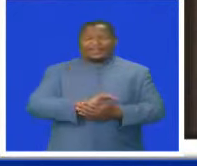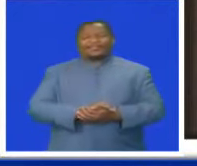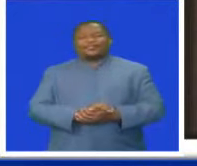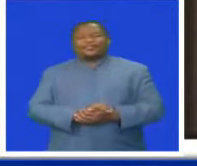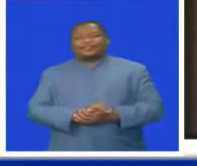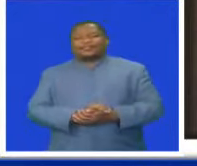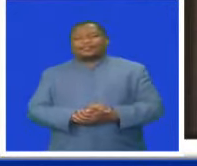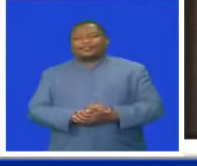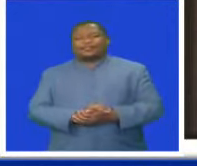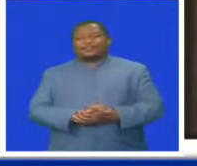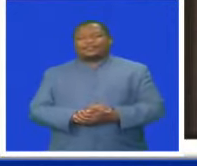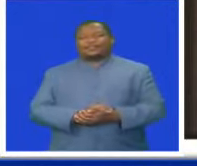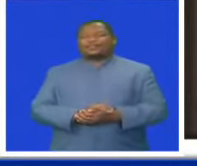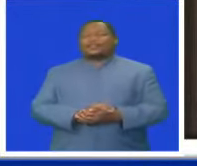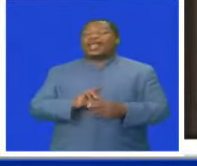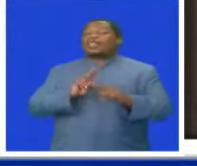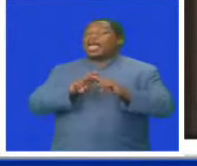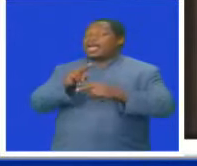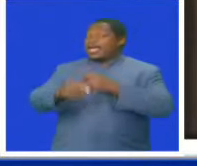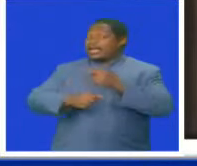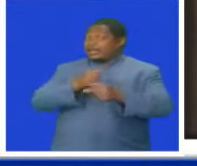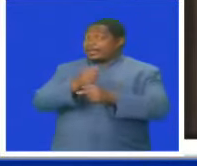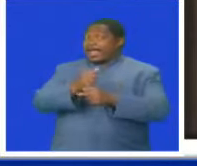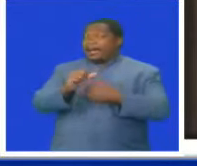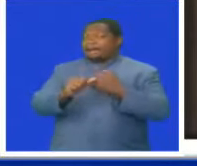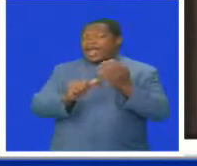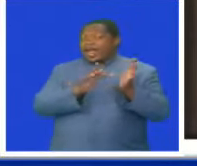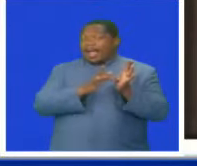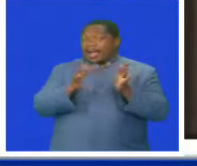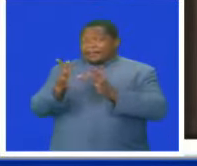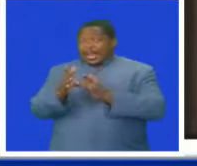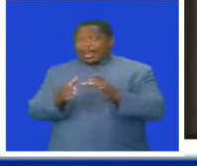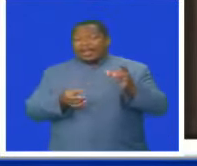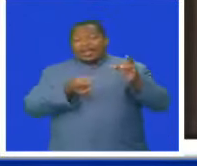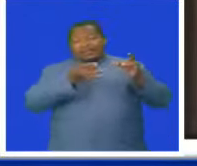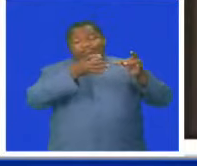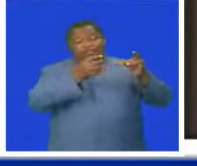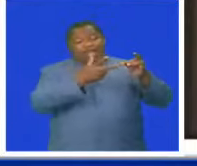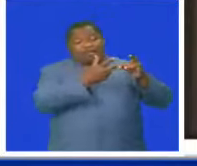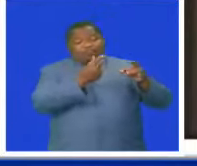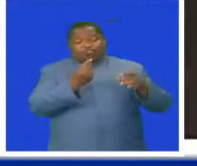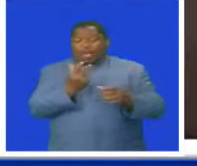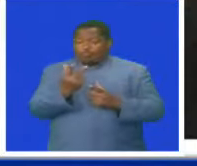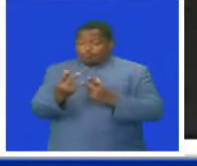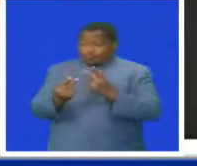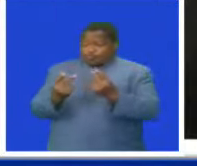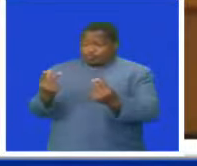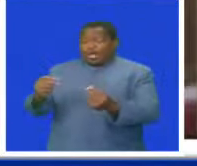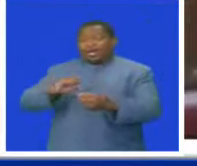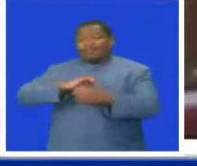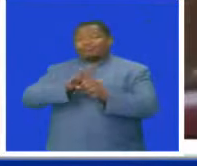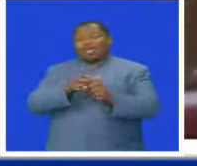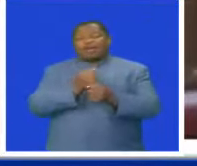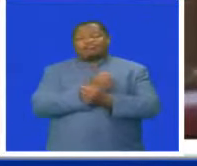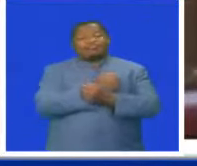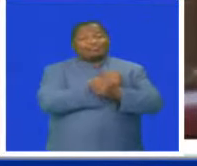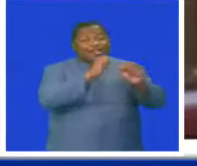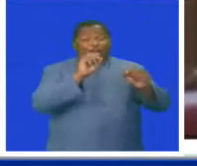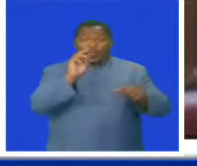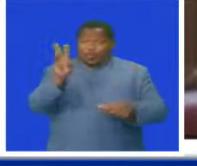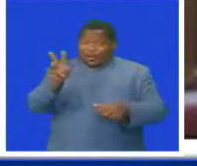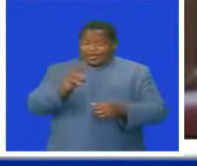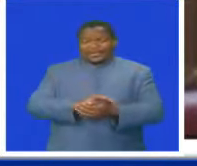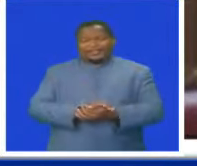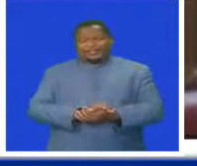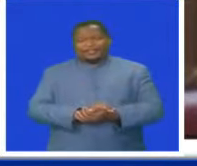Kubhekeke ukuthi ufike ngenyanga yamabasa eminyakeni lodako kuleli umuthi wekuvikela umkhuhlane i-COVID-19. Kanti ke bangetulo